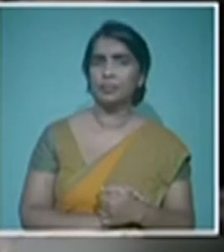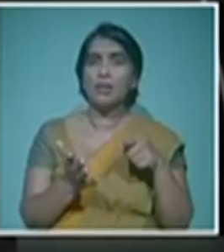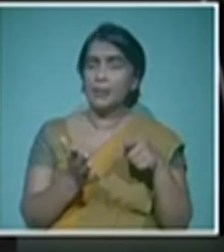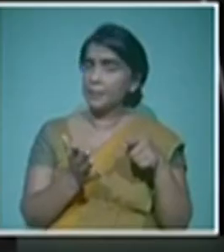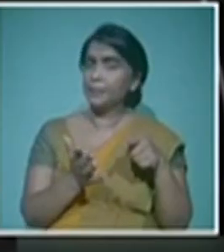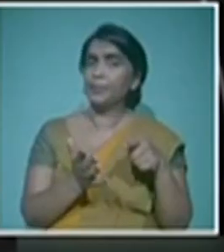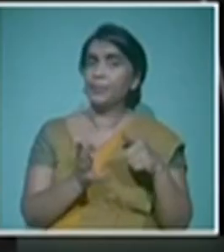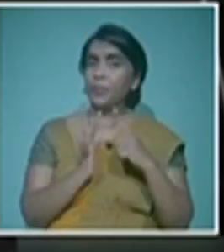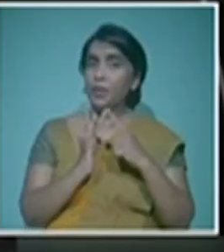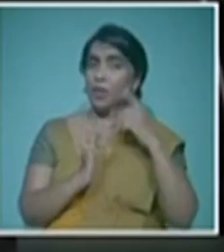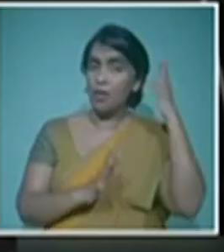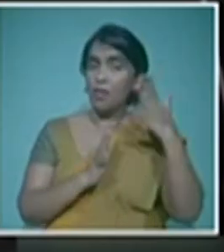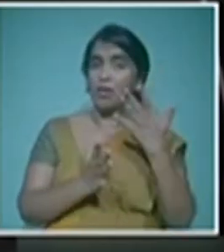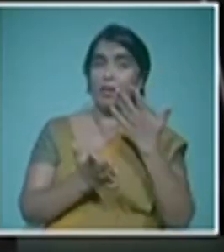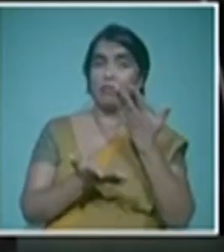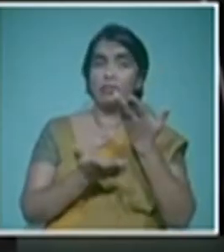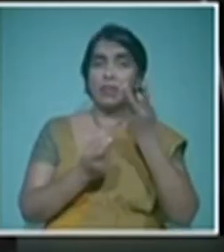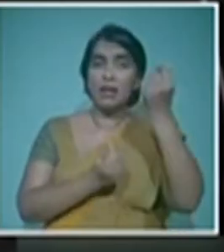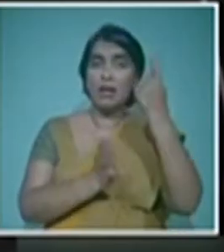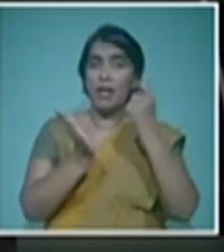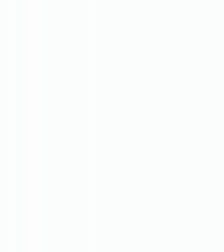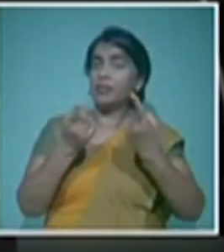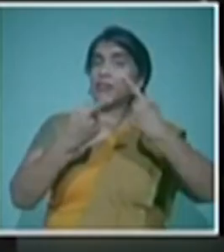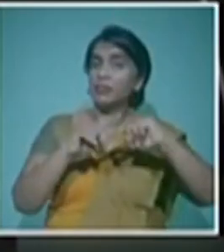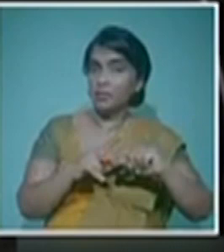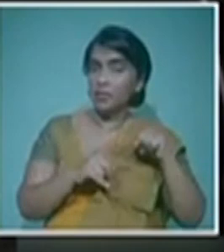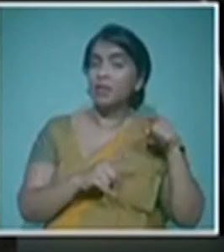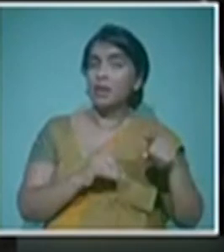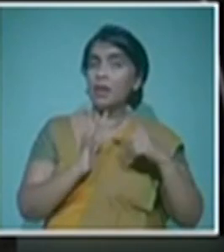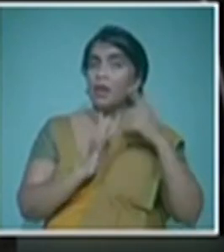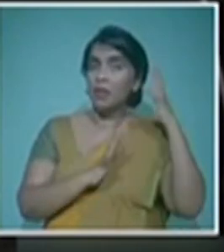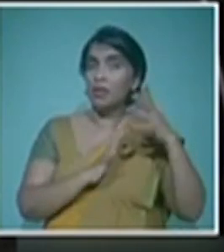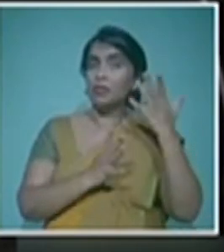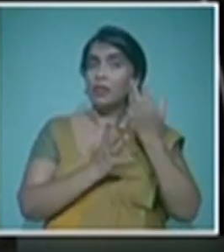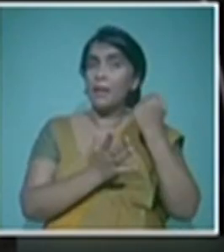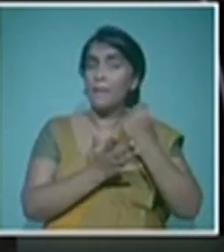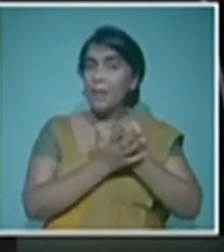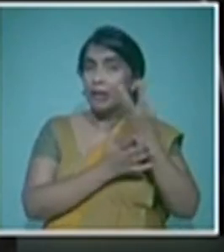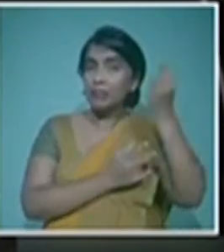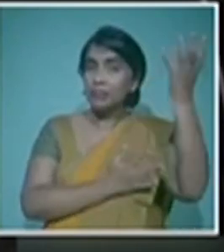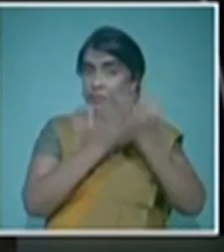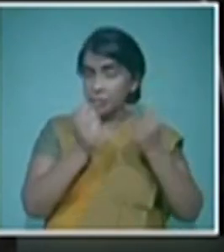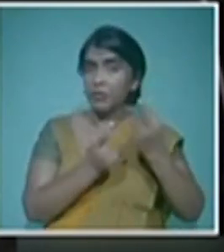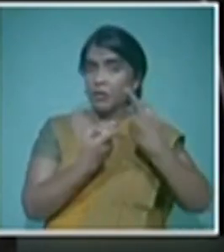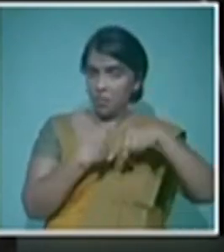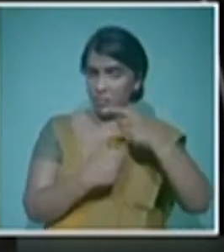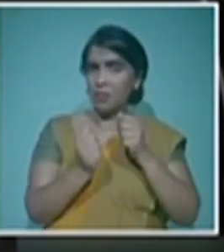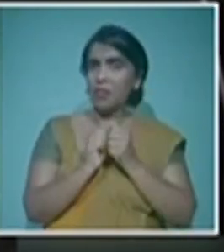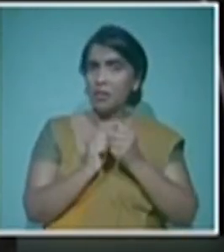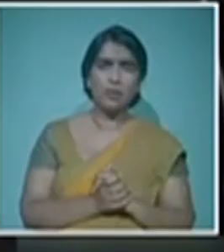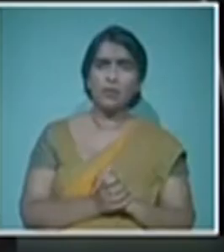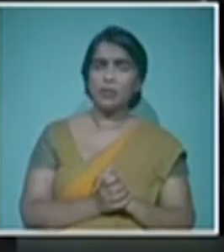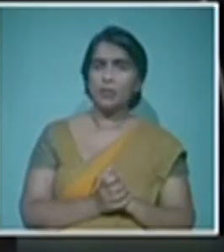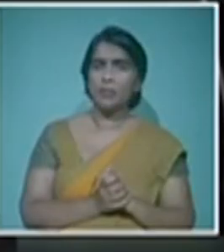tell you. ජාත්‍යන්තර ස්වෛරී බැඳුම් කරවලින් ගත්තු ණයතුගේකුත් තියෙනවා. ඒ ජාත්‍යන්තර ස්වෛරී බැඳුම් කරවලින් ගත්තු ණයත් ප්‍රතිව්‍යුහගතකරණයකට